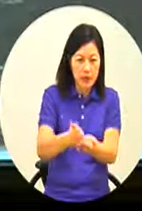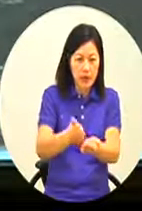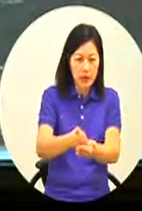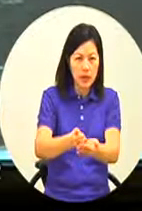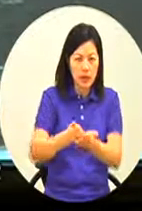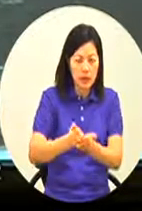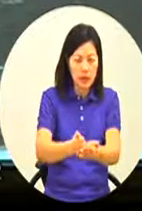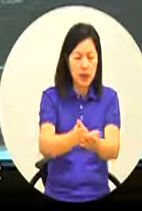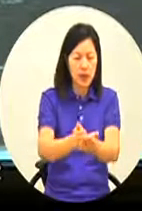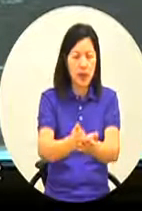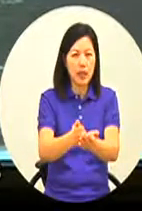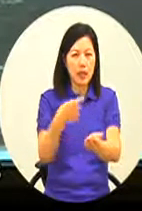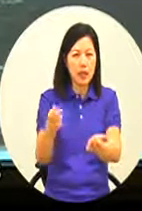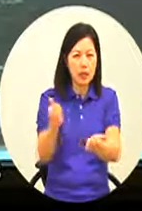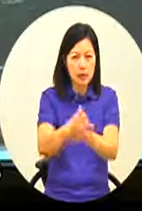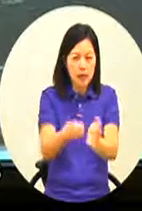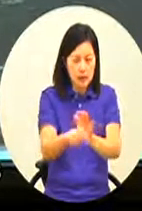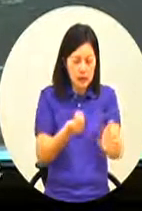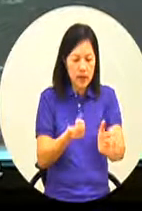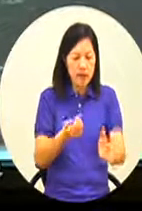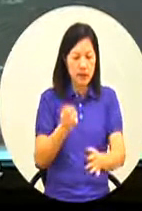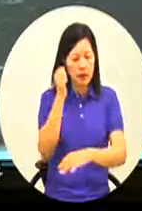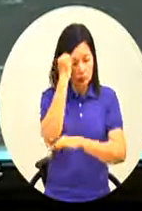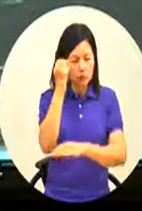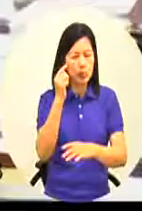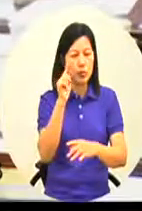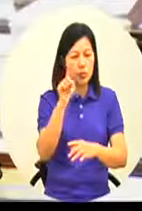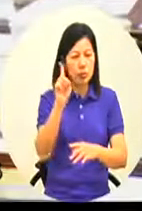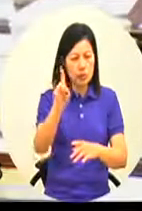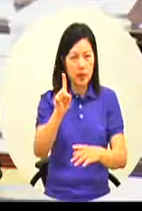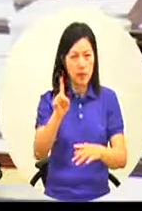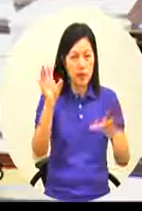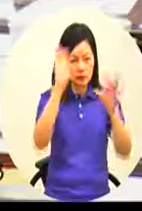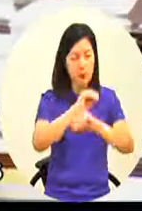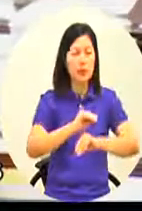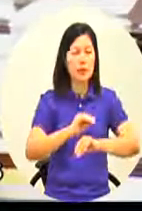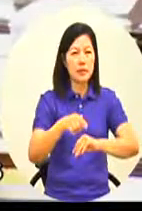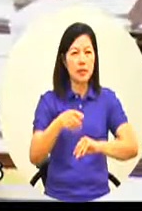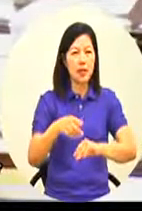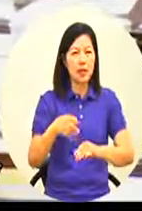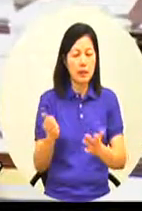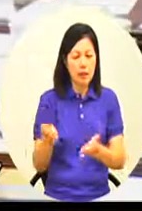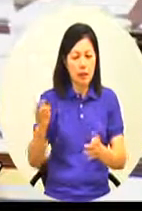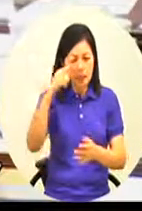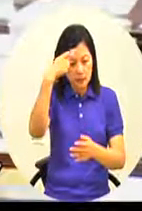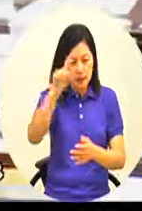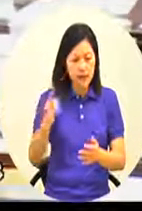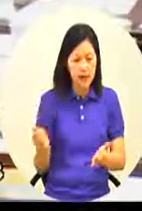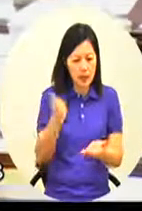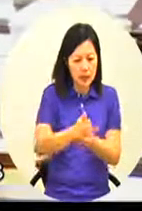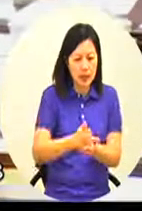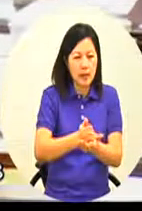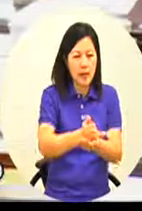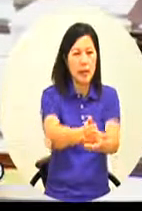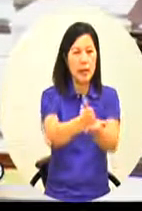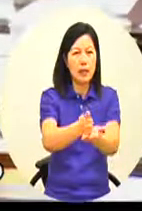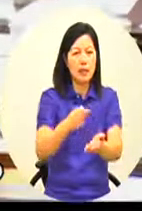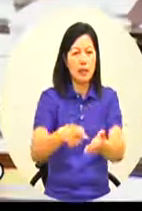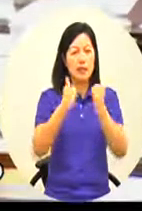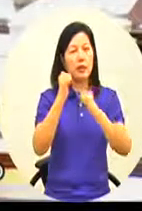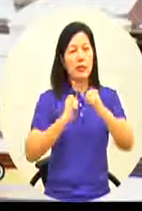岛的最后一晚，然后隔天可能就搭着战舰，然后去金门或马祖，这是一个让人家可以充满回忆的地